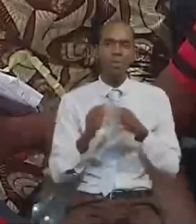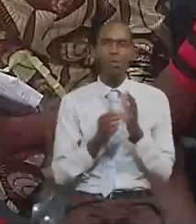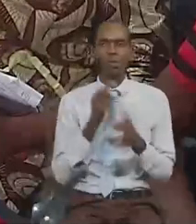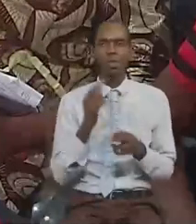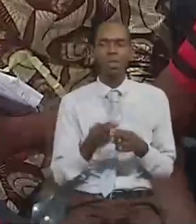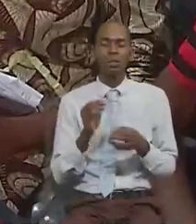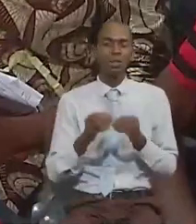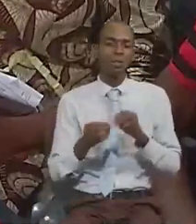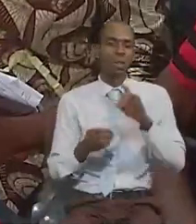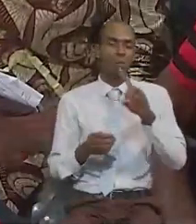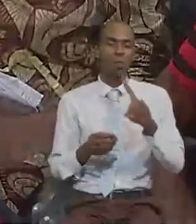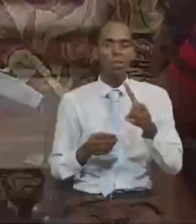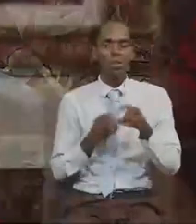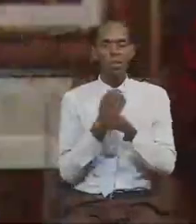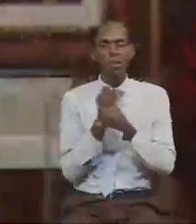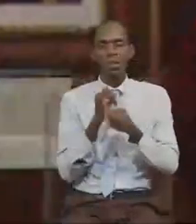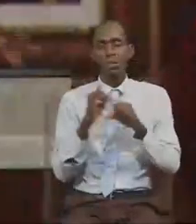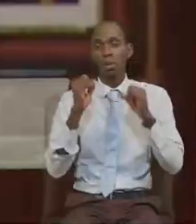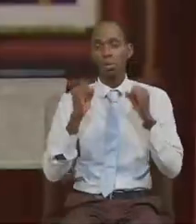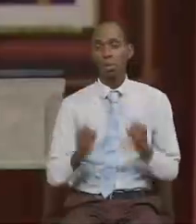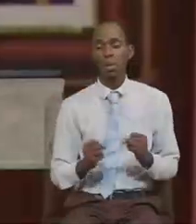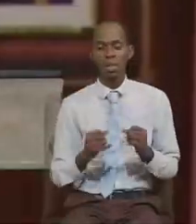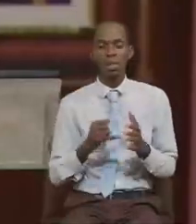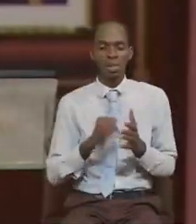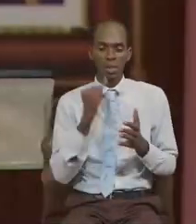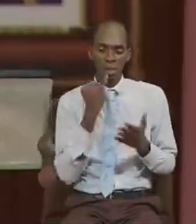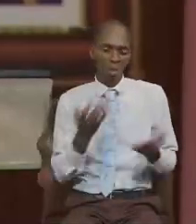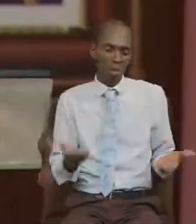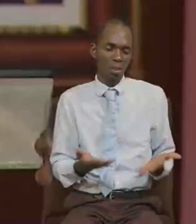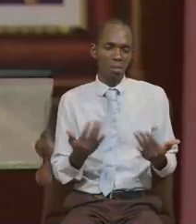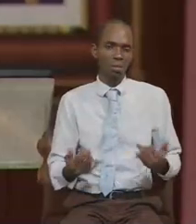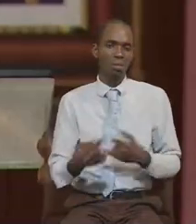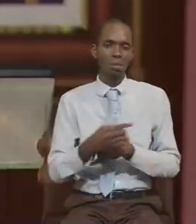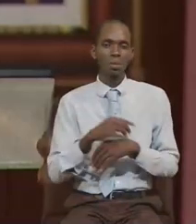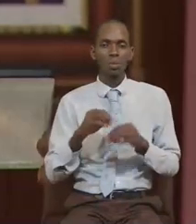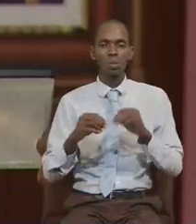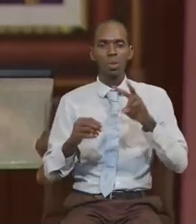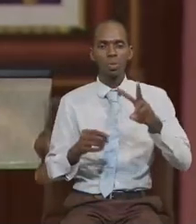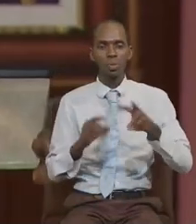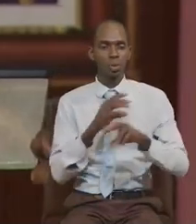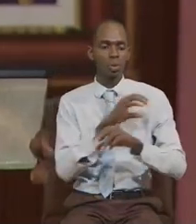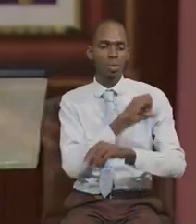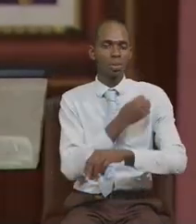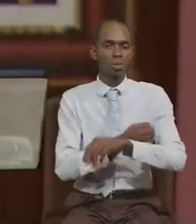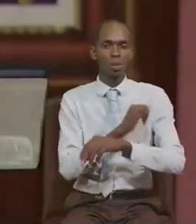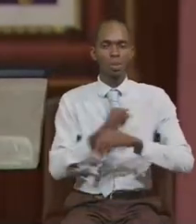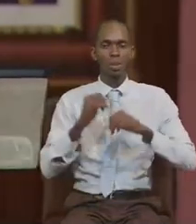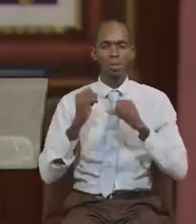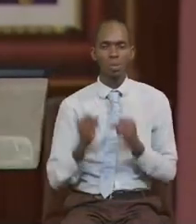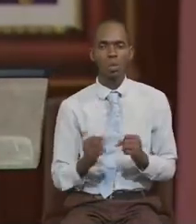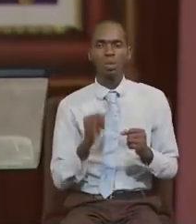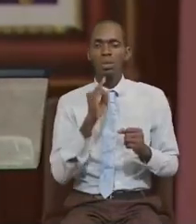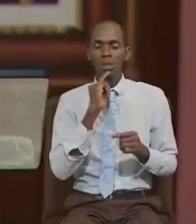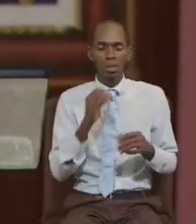Premièrement, la puissance salvatrice, elle est disponible aujourd'hui. Deuxièmement, la puissance de fortification, elle est disponible ce